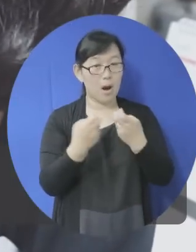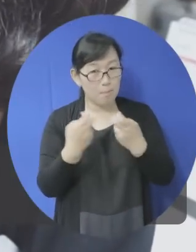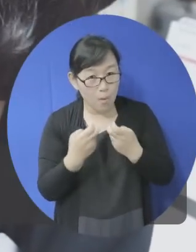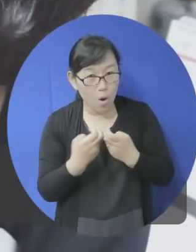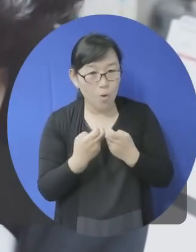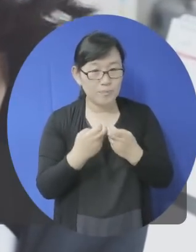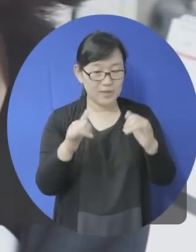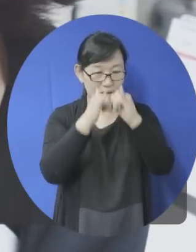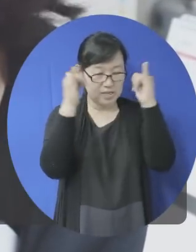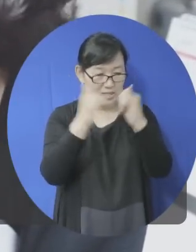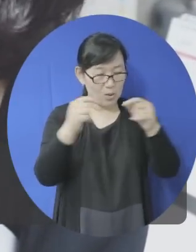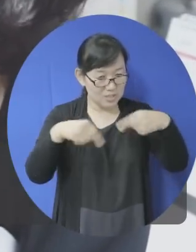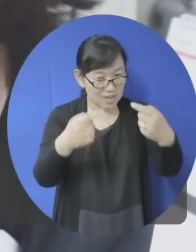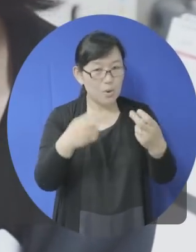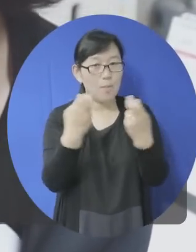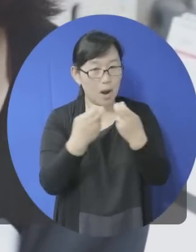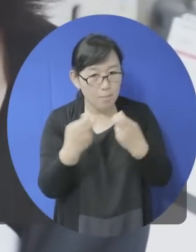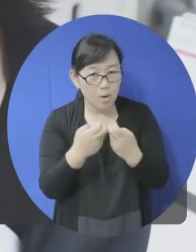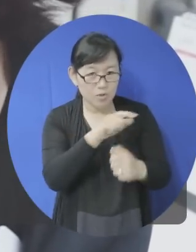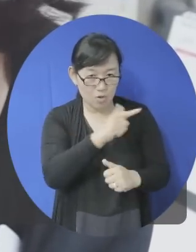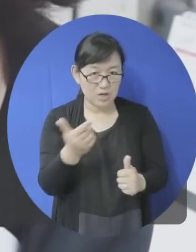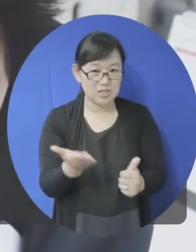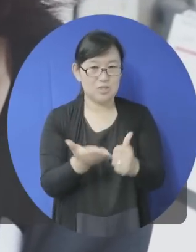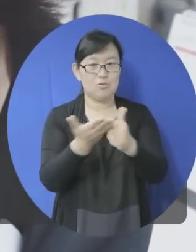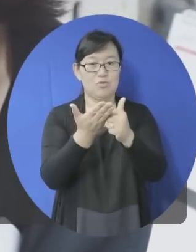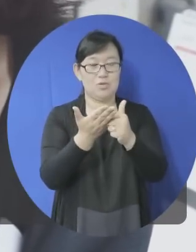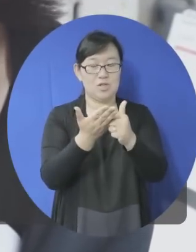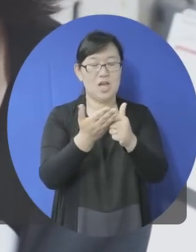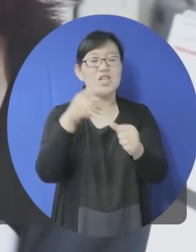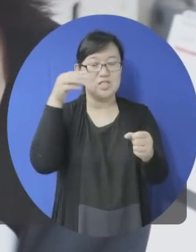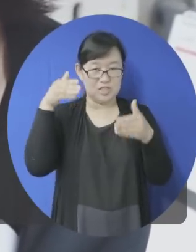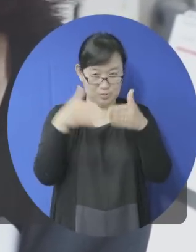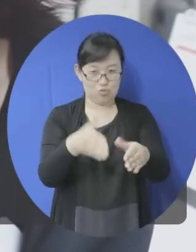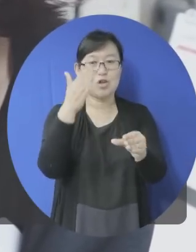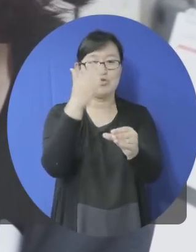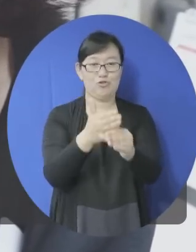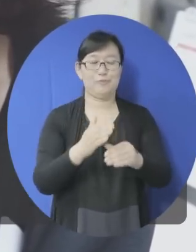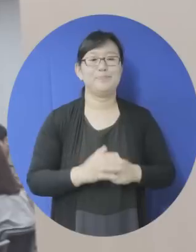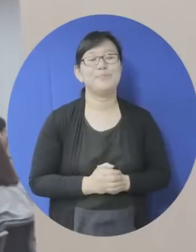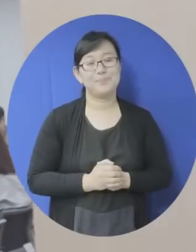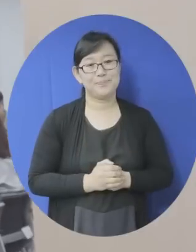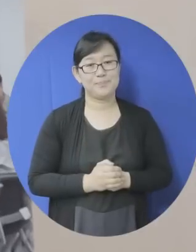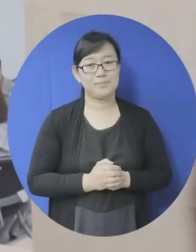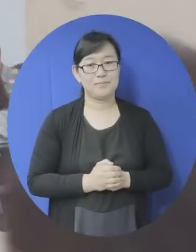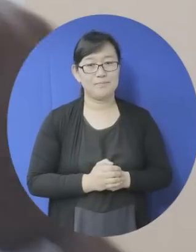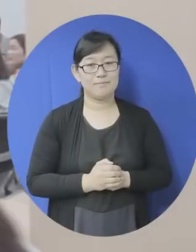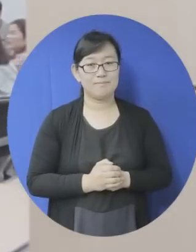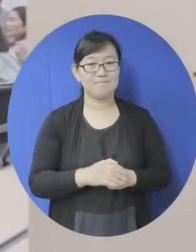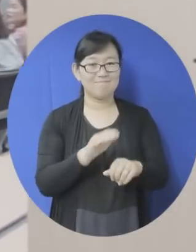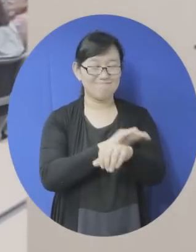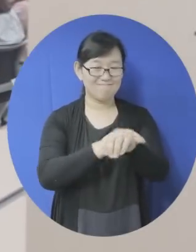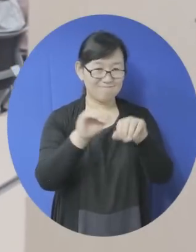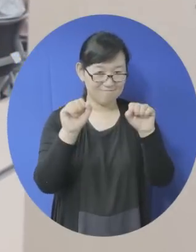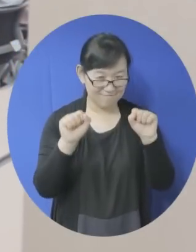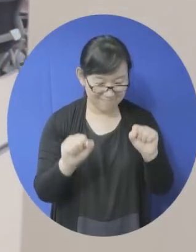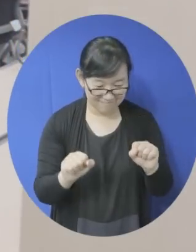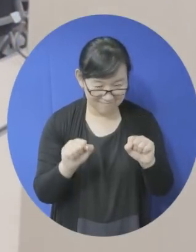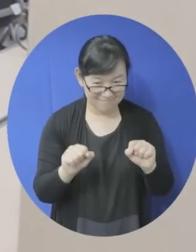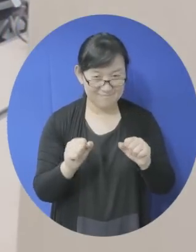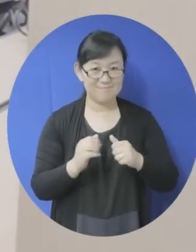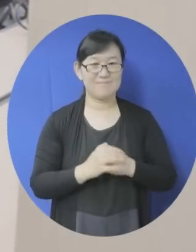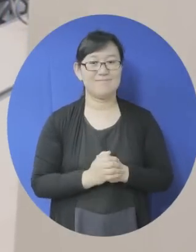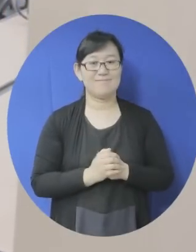기초생활 능력이라든지 사회성 능력 이런 것들을 키우는데 최고 주안점을 두고 있습니다. 선생님들